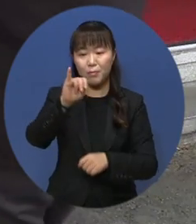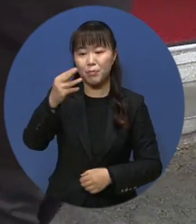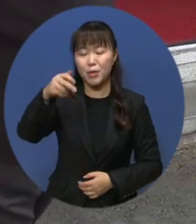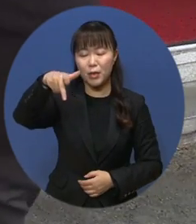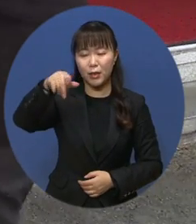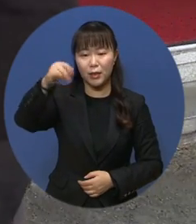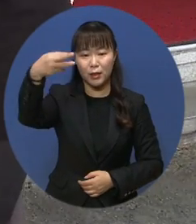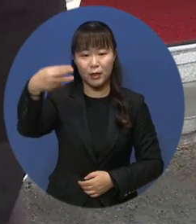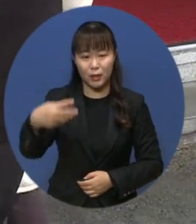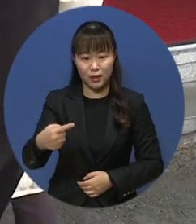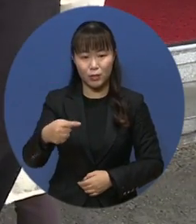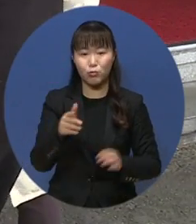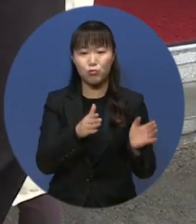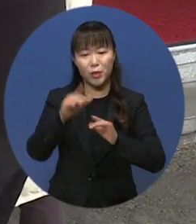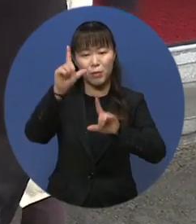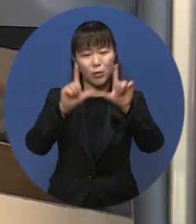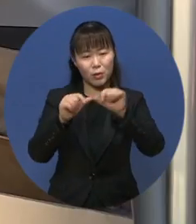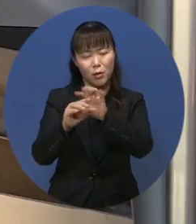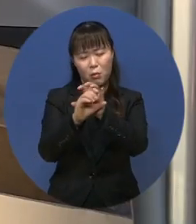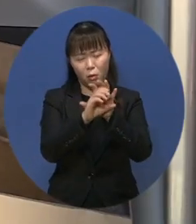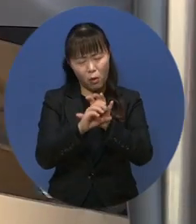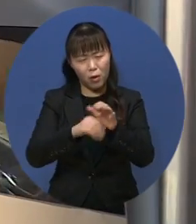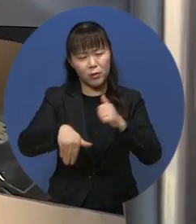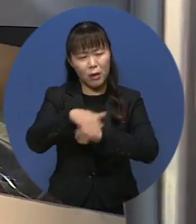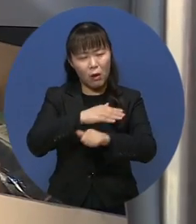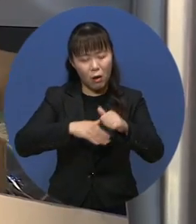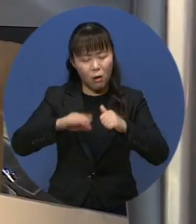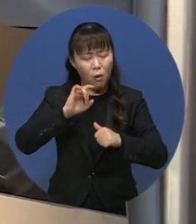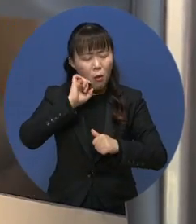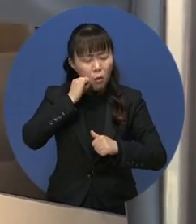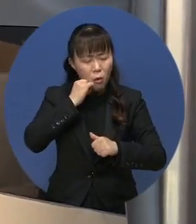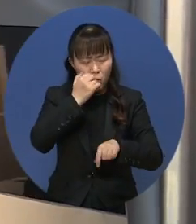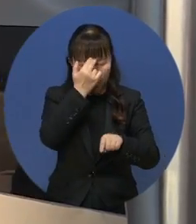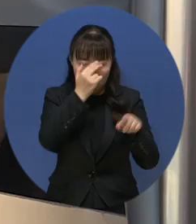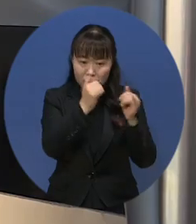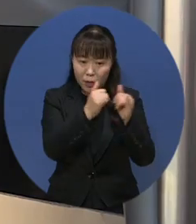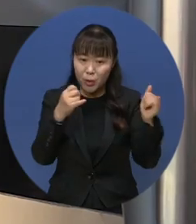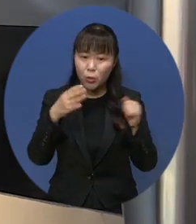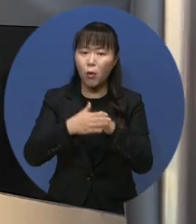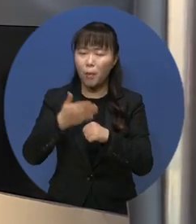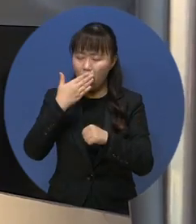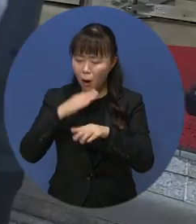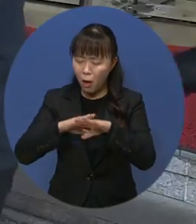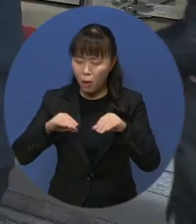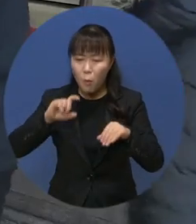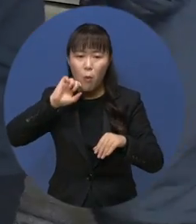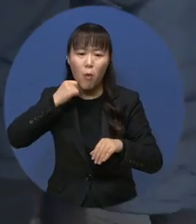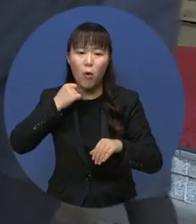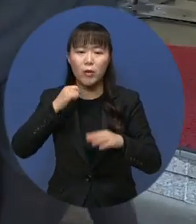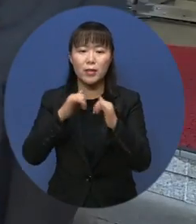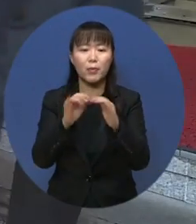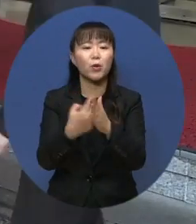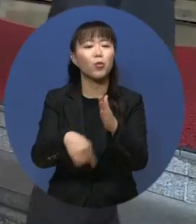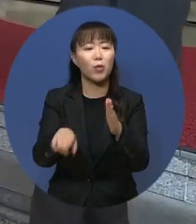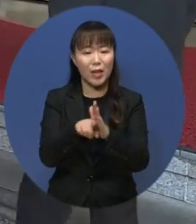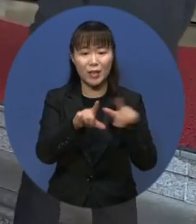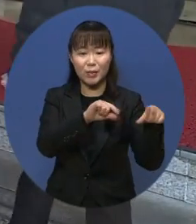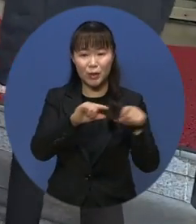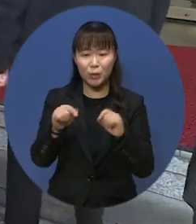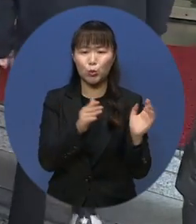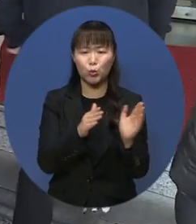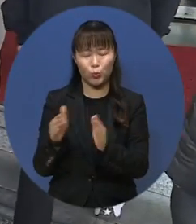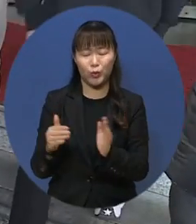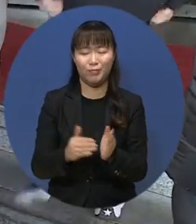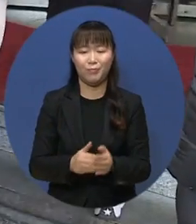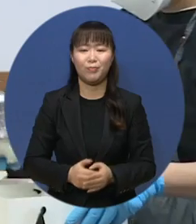모습입니다. 코로나19 속 어려움을 겪는 소상공인과 식사 해결이 어려운 취약계층을 위한 음식들이